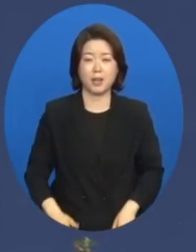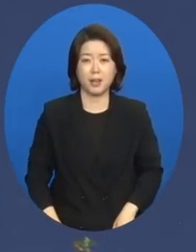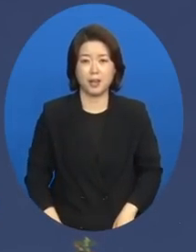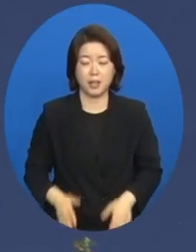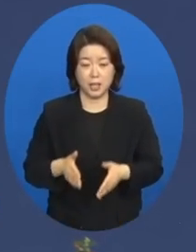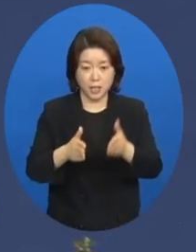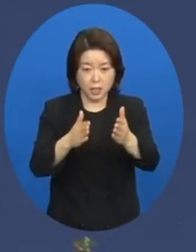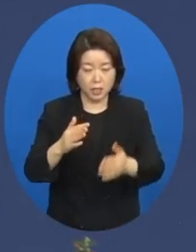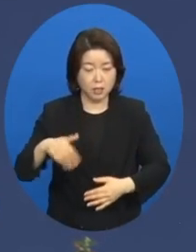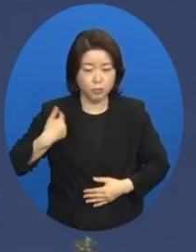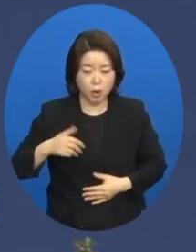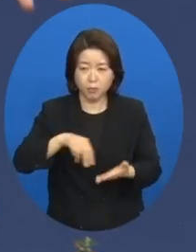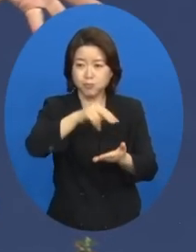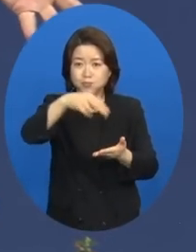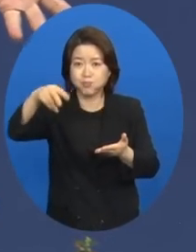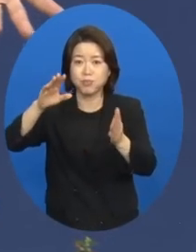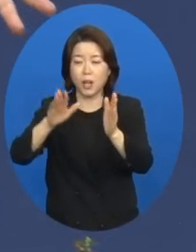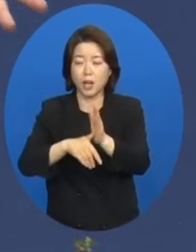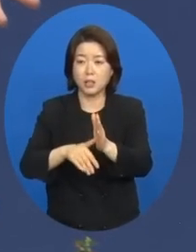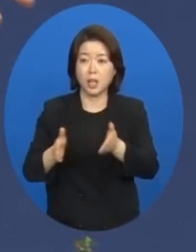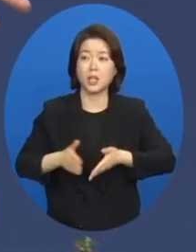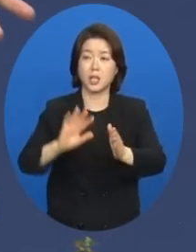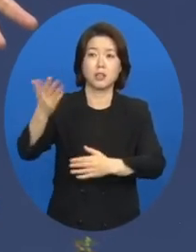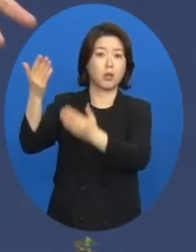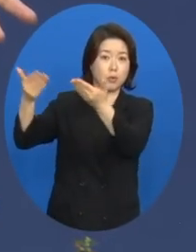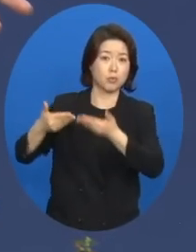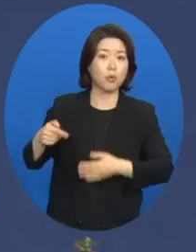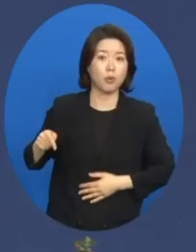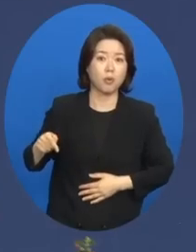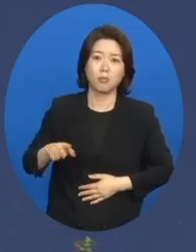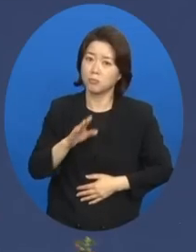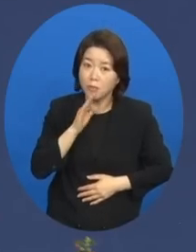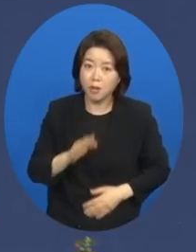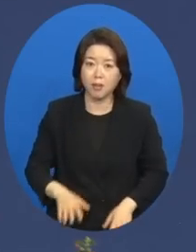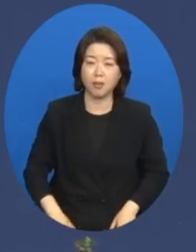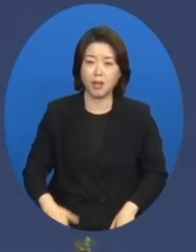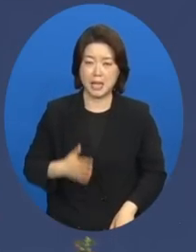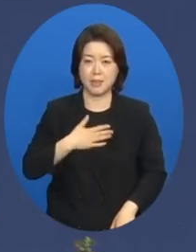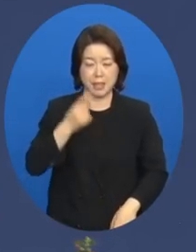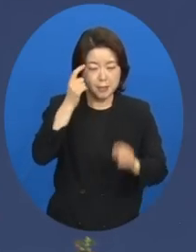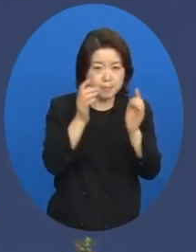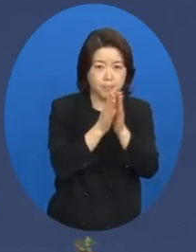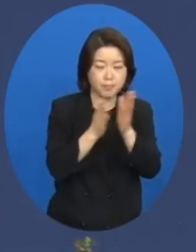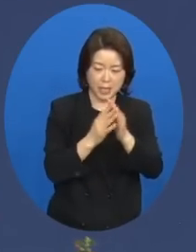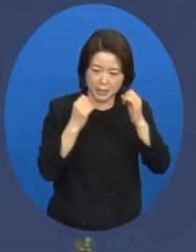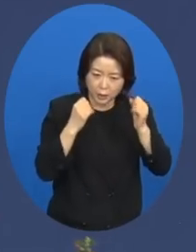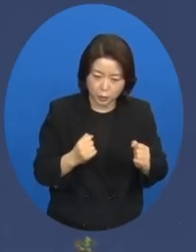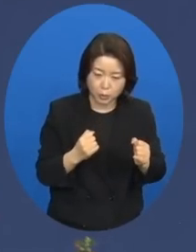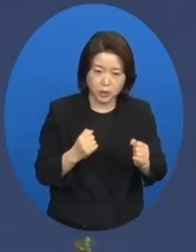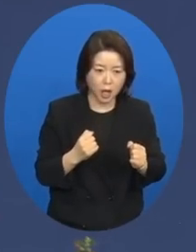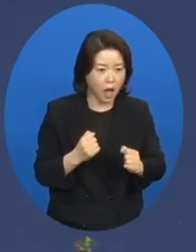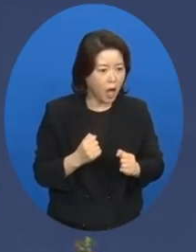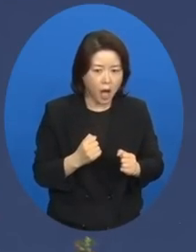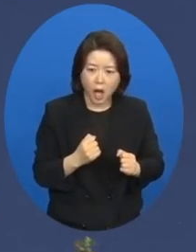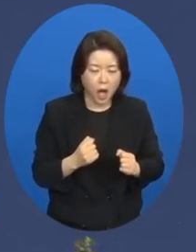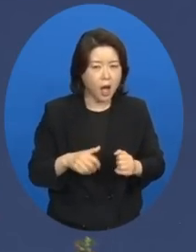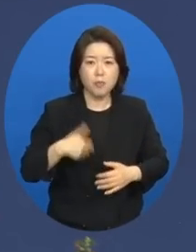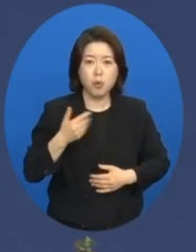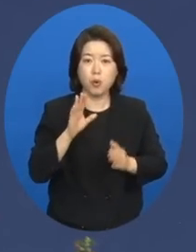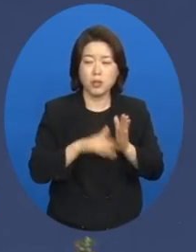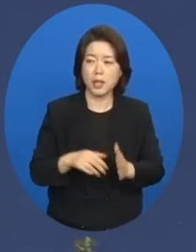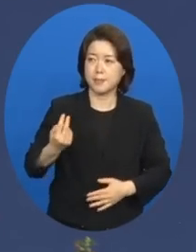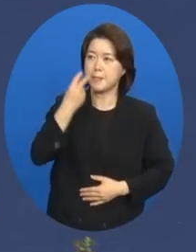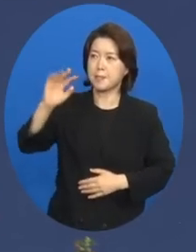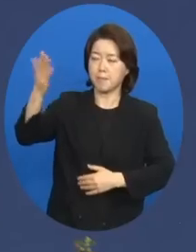길을 몰라 방황할 때 길이 되어주시고, 내 스스로 존재를 일으킬 수 없을 때 생명이